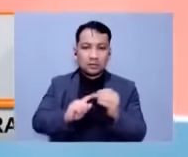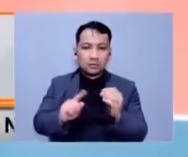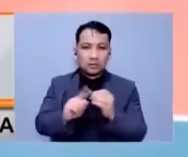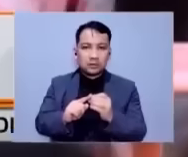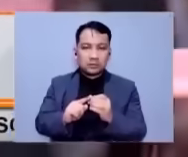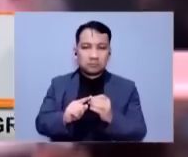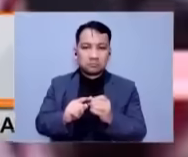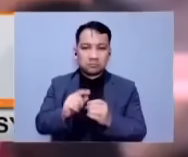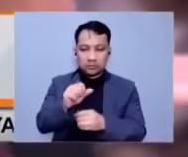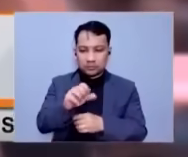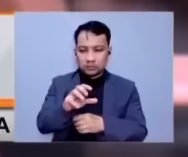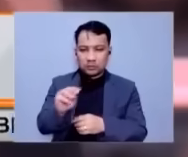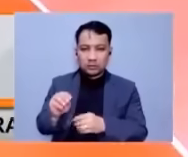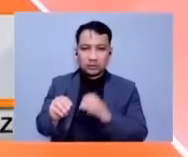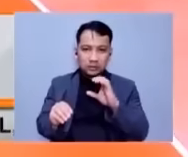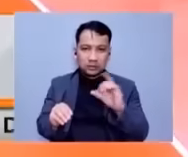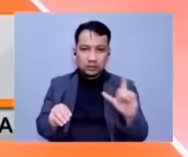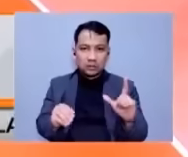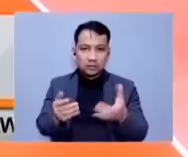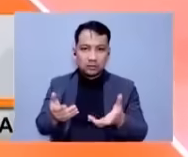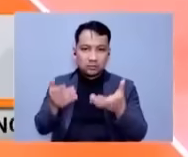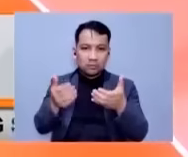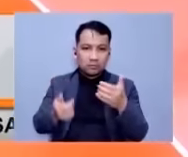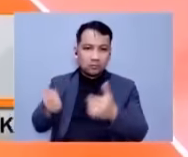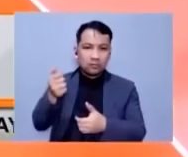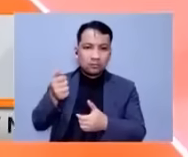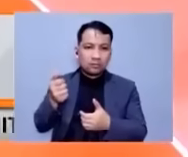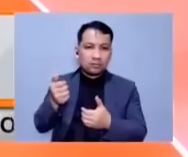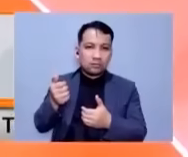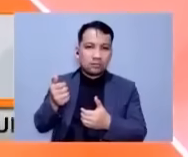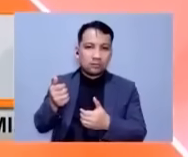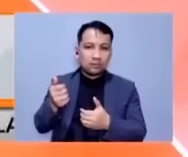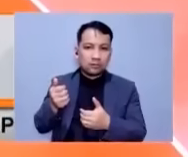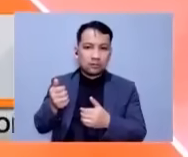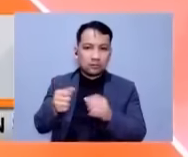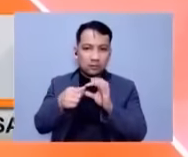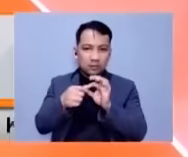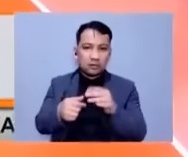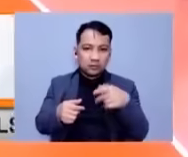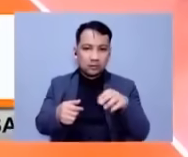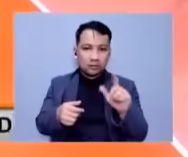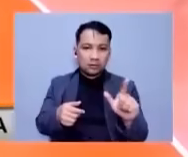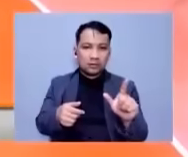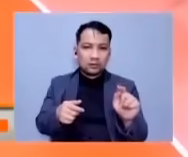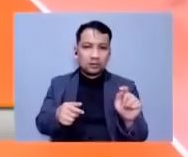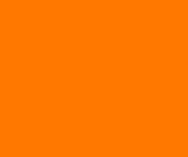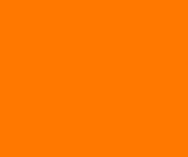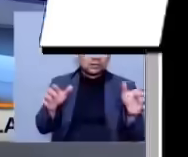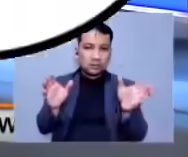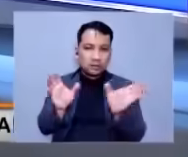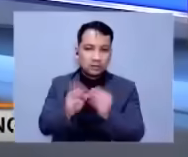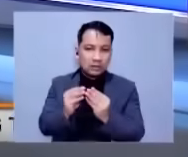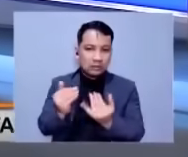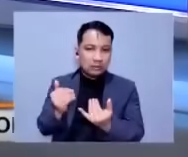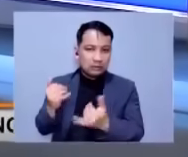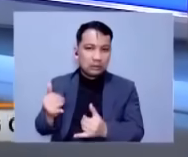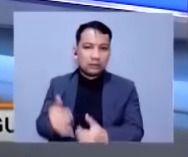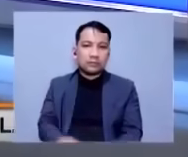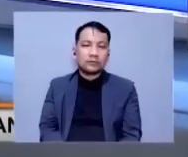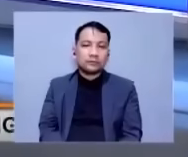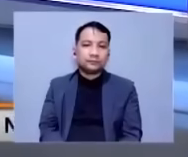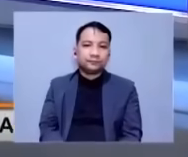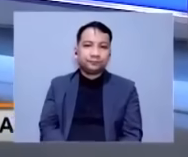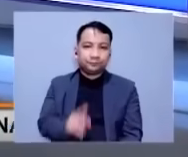ang Creamline at gusto nila ng magandang momentum habang tinatapos na lang ng PLDT ang kanilang conference. Sa UAAP